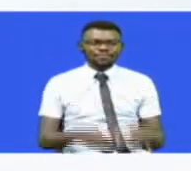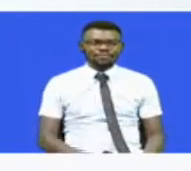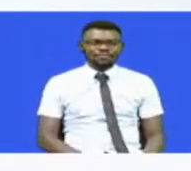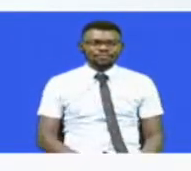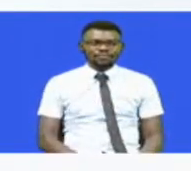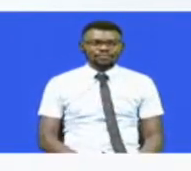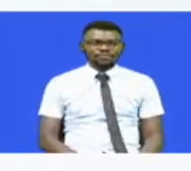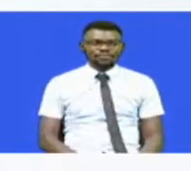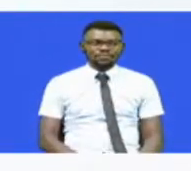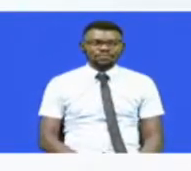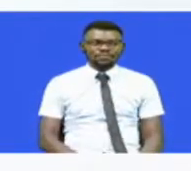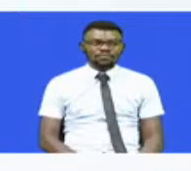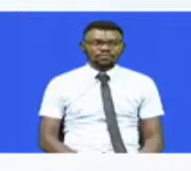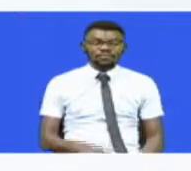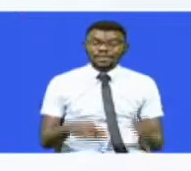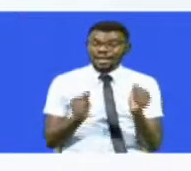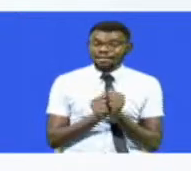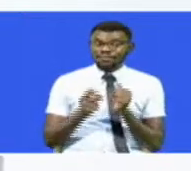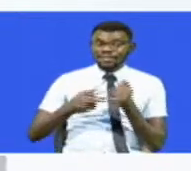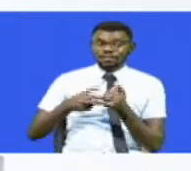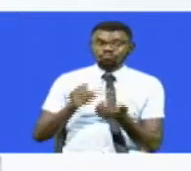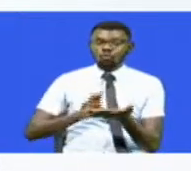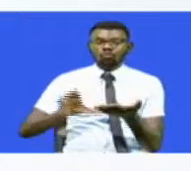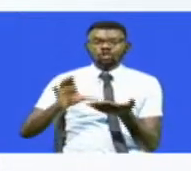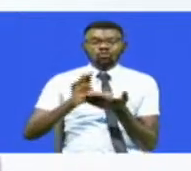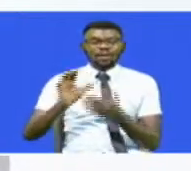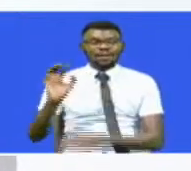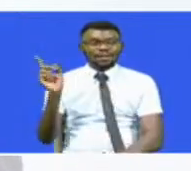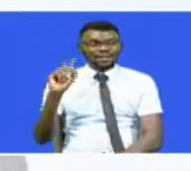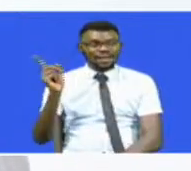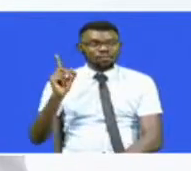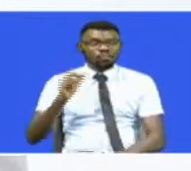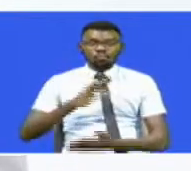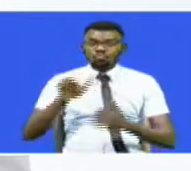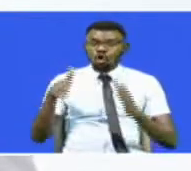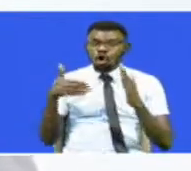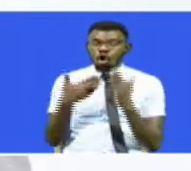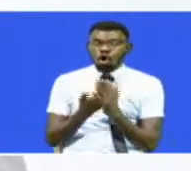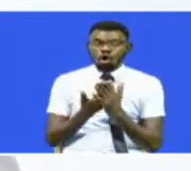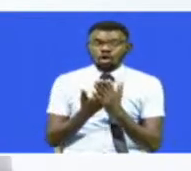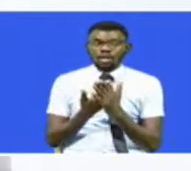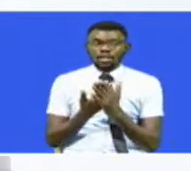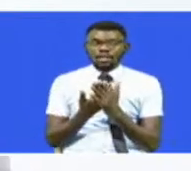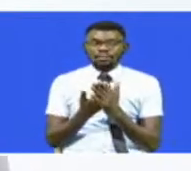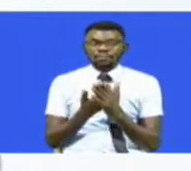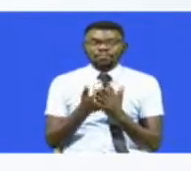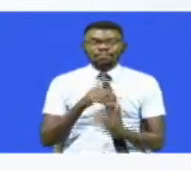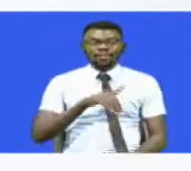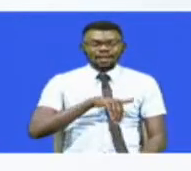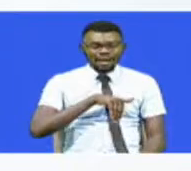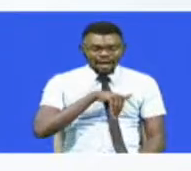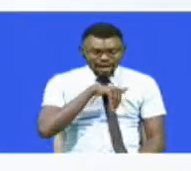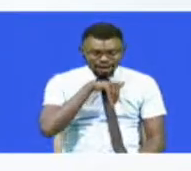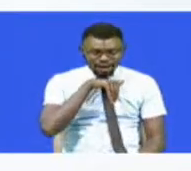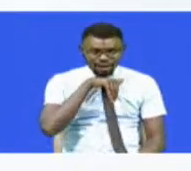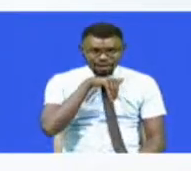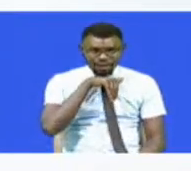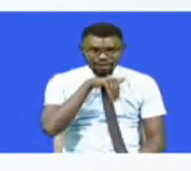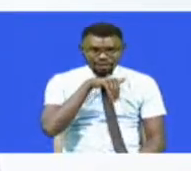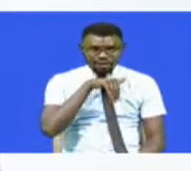Eneo bunge 17 hapa Nairobi zote ni nyumba za Raila